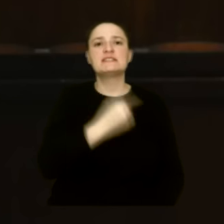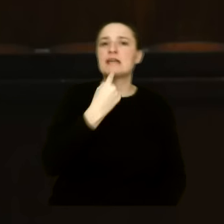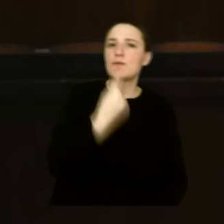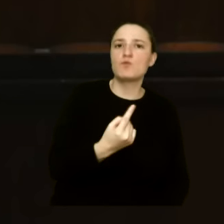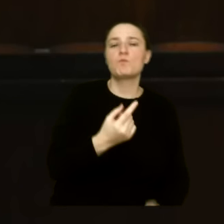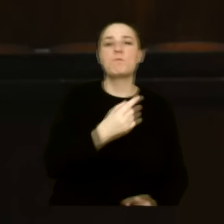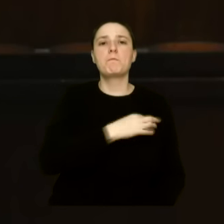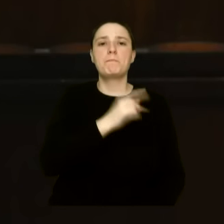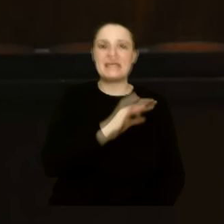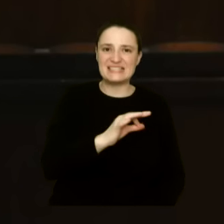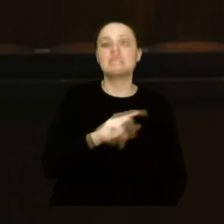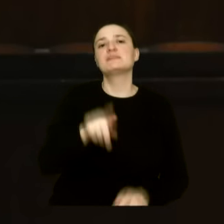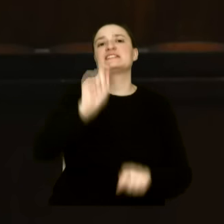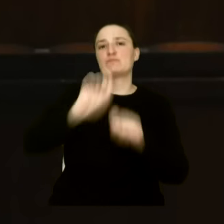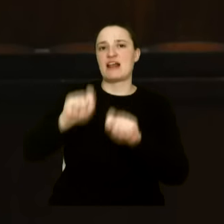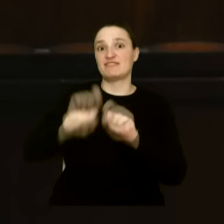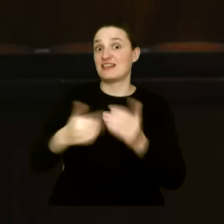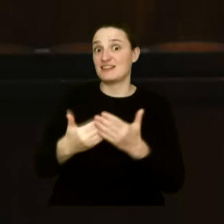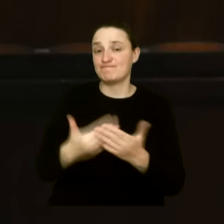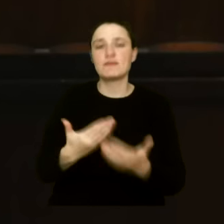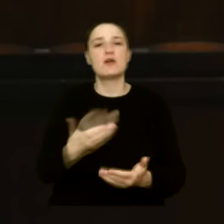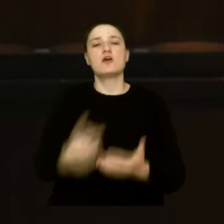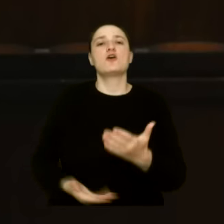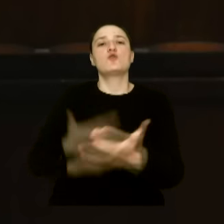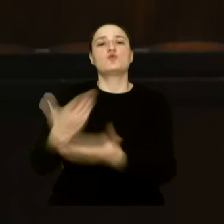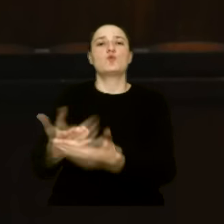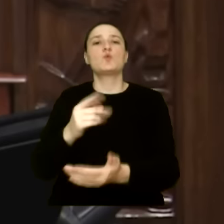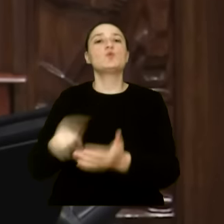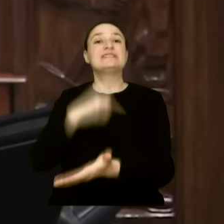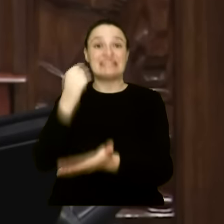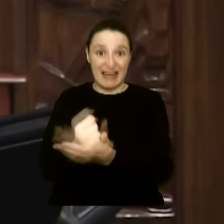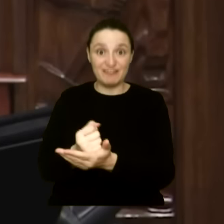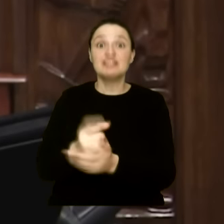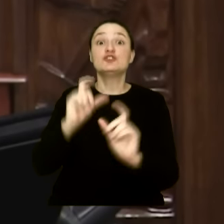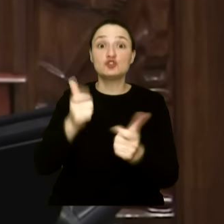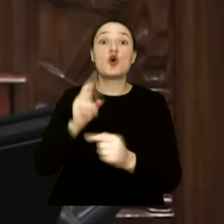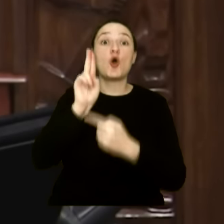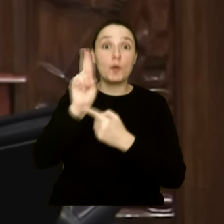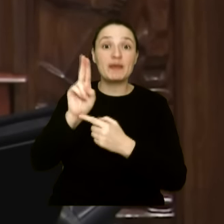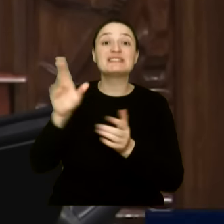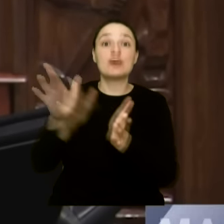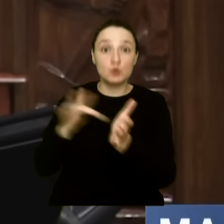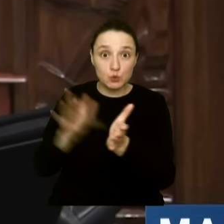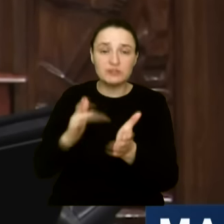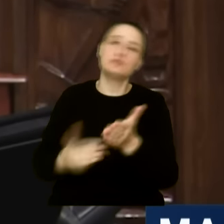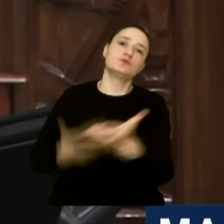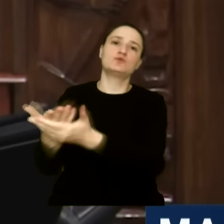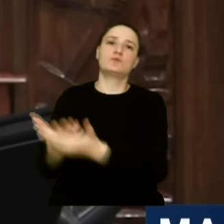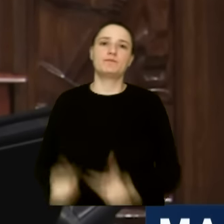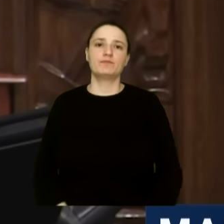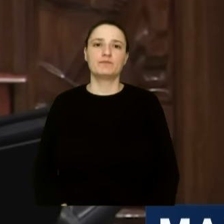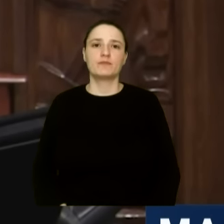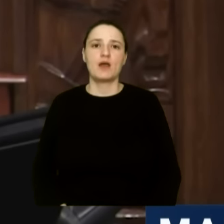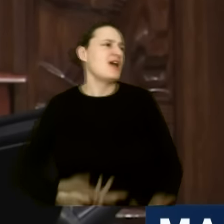i składa projekty ustaw z propozycjami Tuska. Gdzie są zrealizowane konkrety? Gdzie